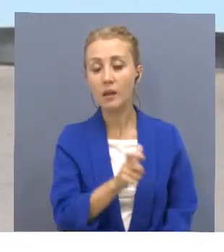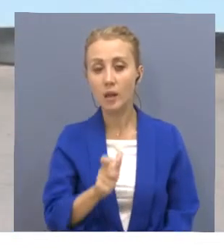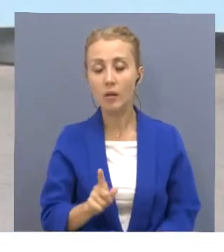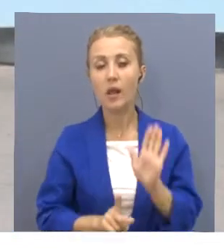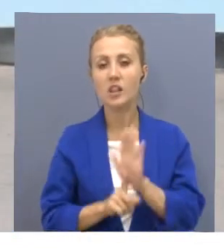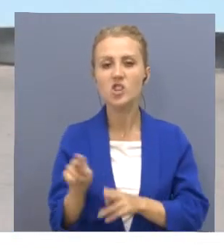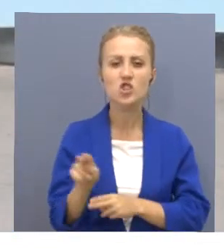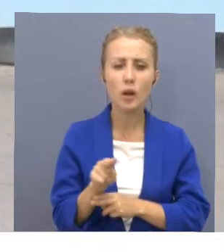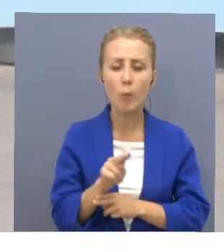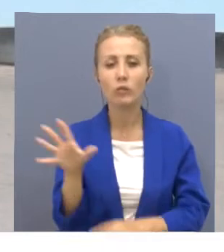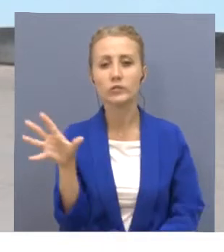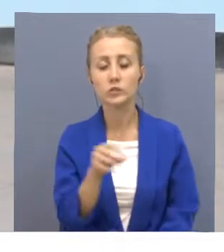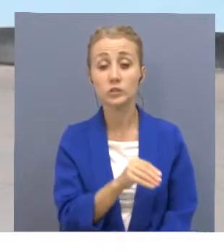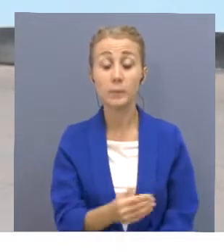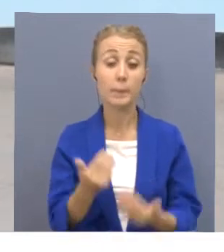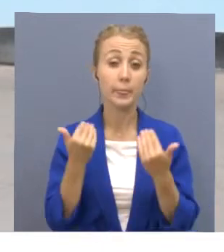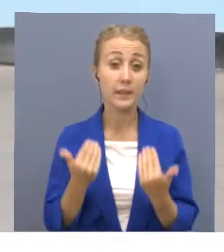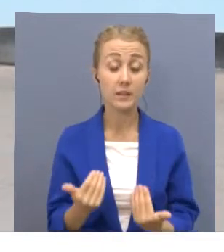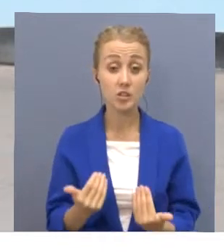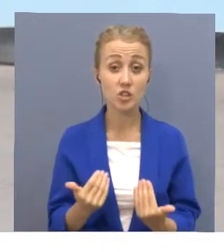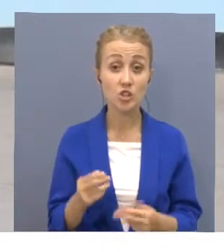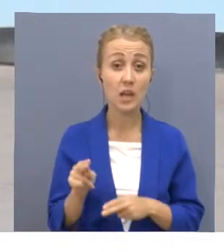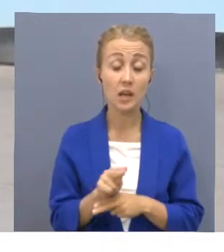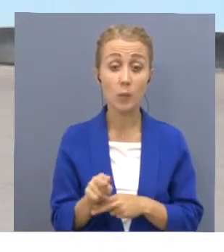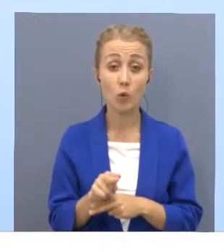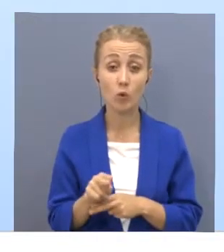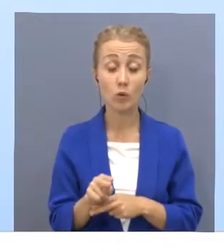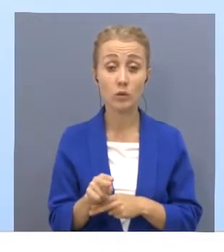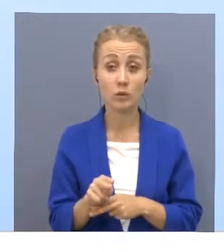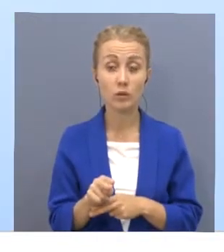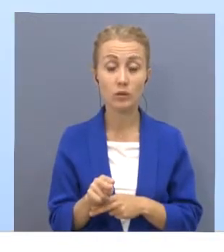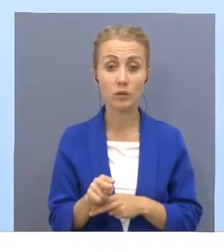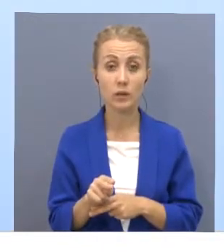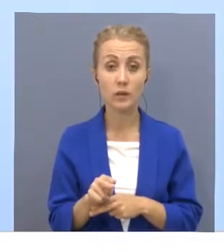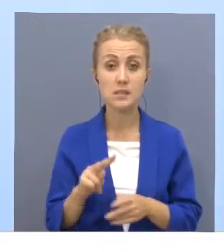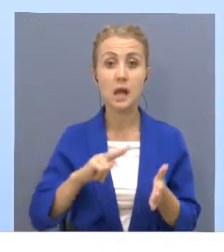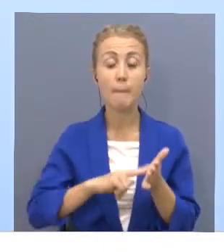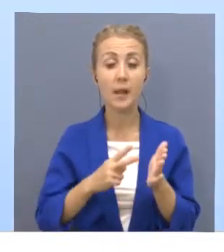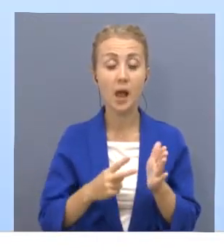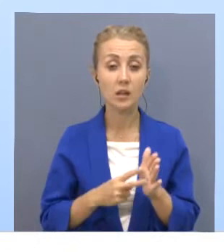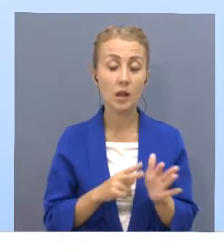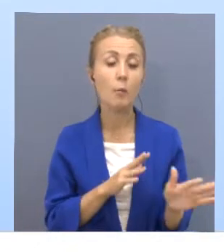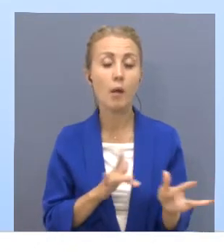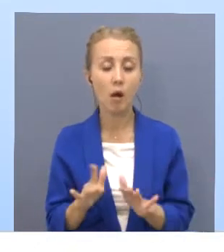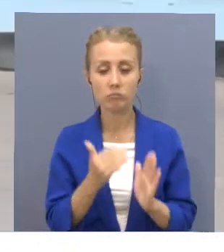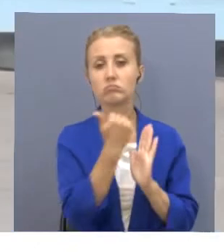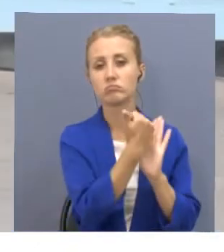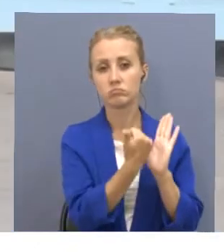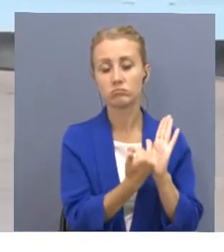к ремонтным работам. На данный момент ремонты ведутся согласно запланированным мероприятиям, согласно